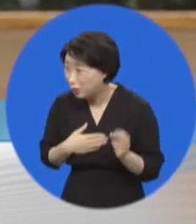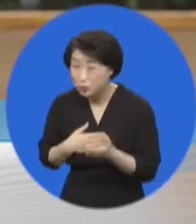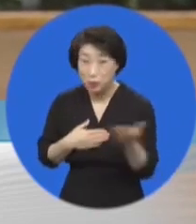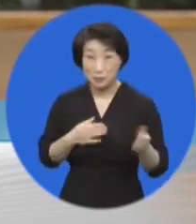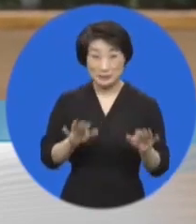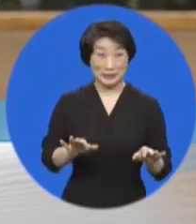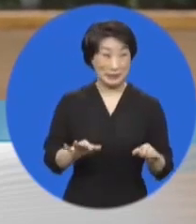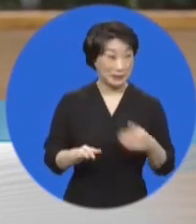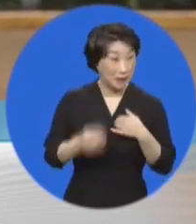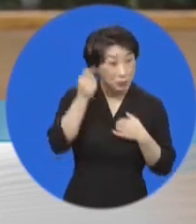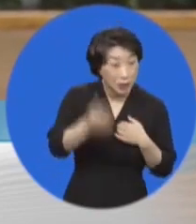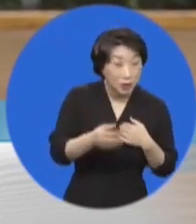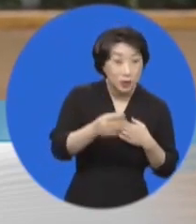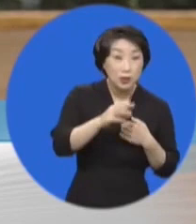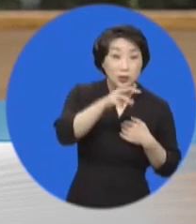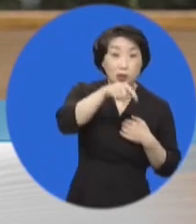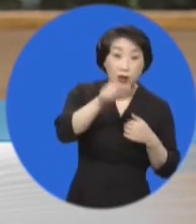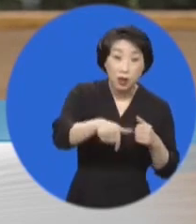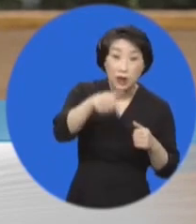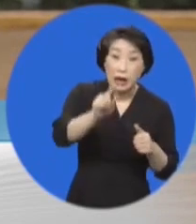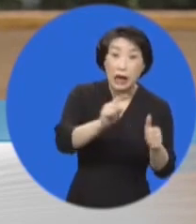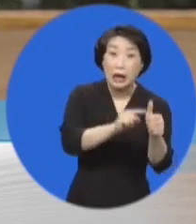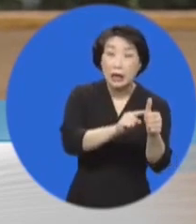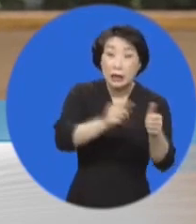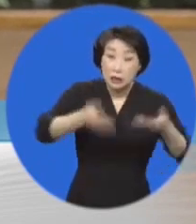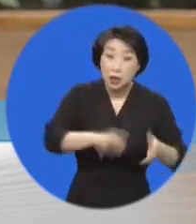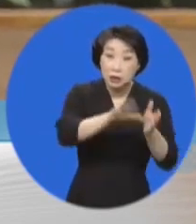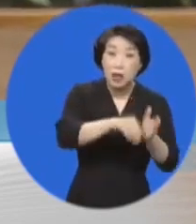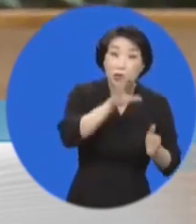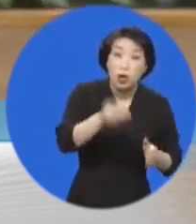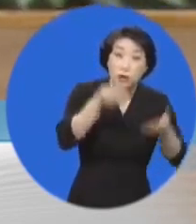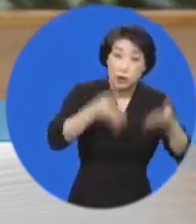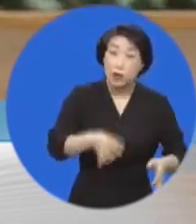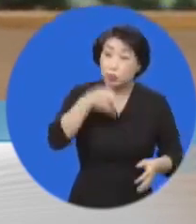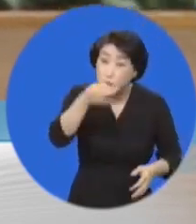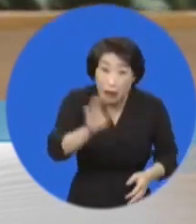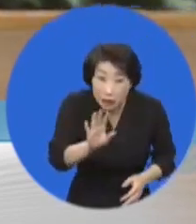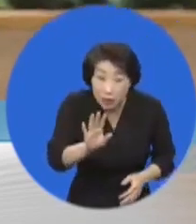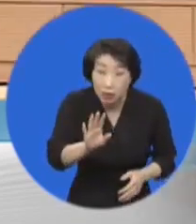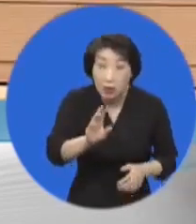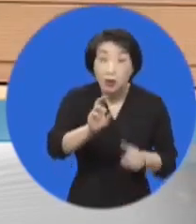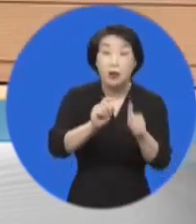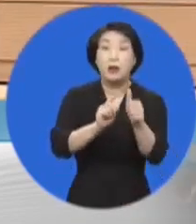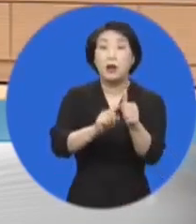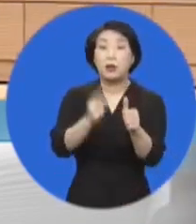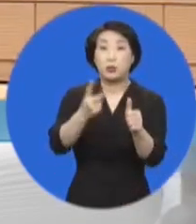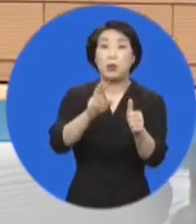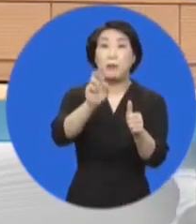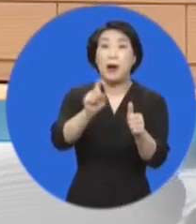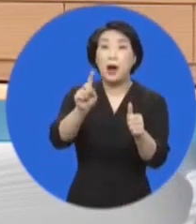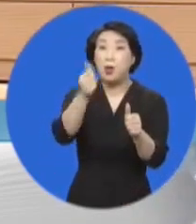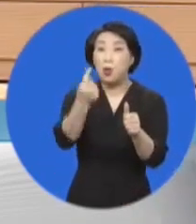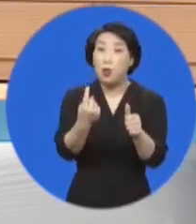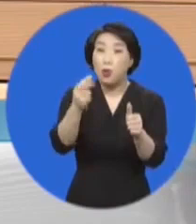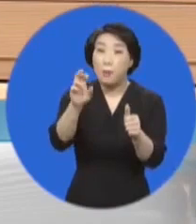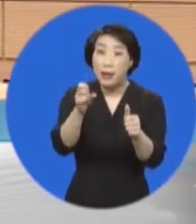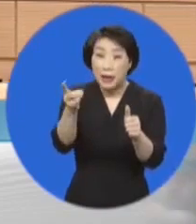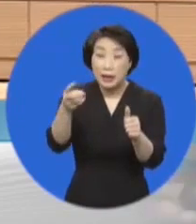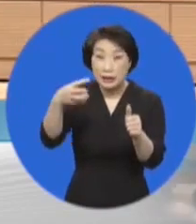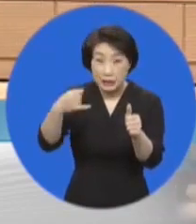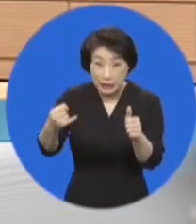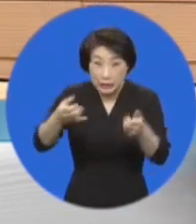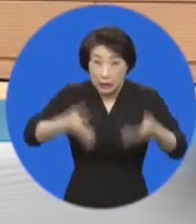석가가 태어났을 때도 성탄이라는 말을 안 썼어. 마음맷이 태어났을 때도 성탄이라는 말을 안